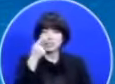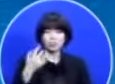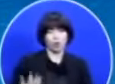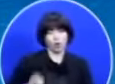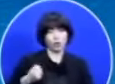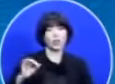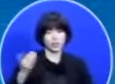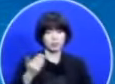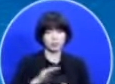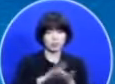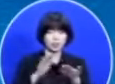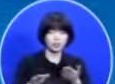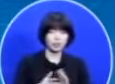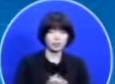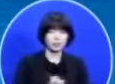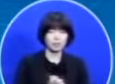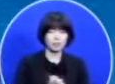것입니다